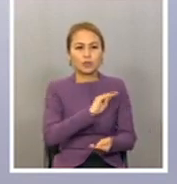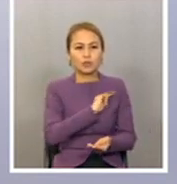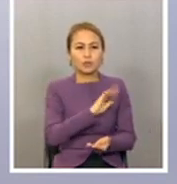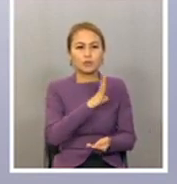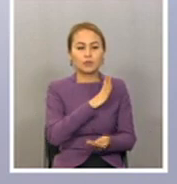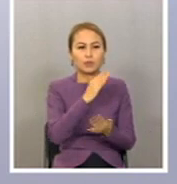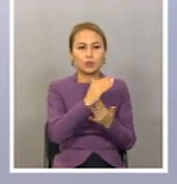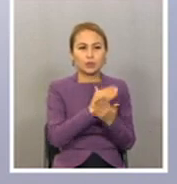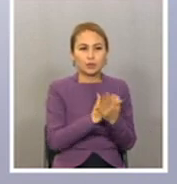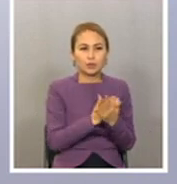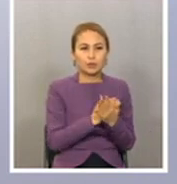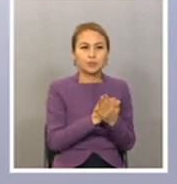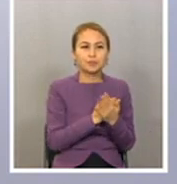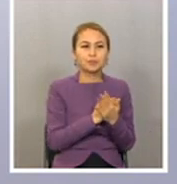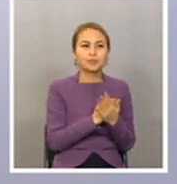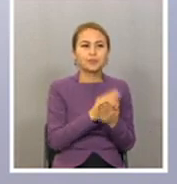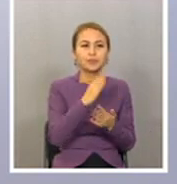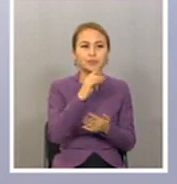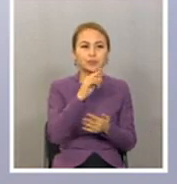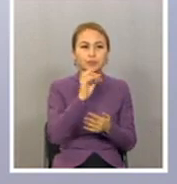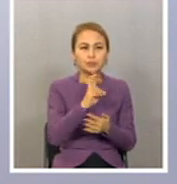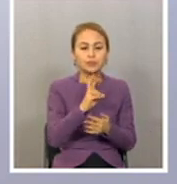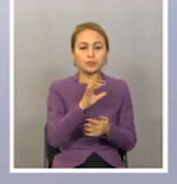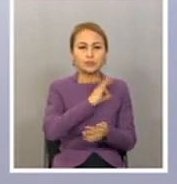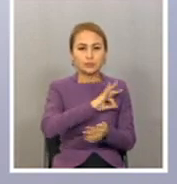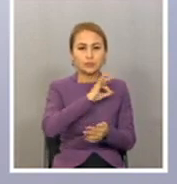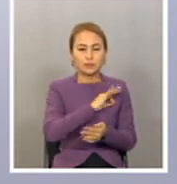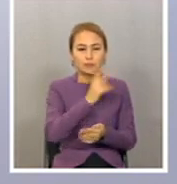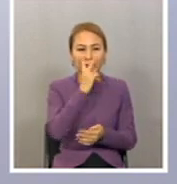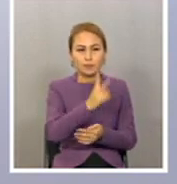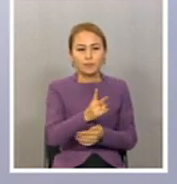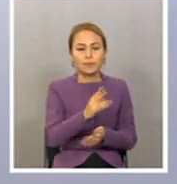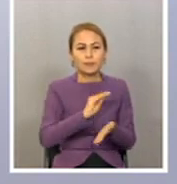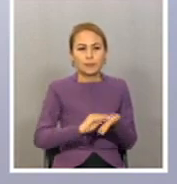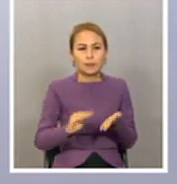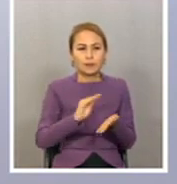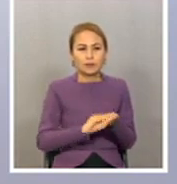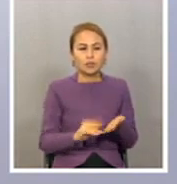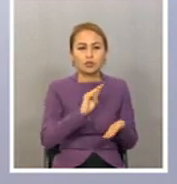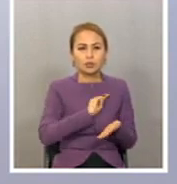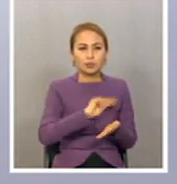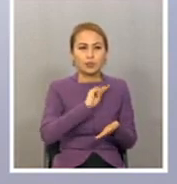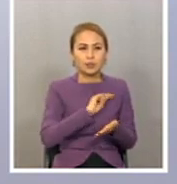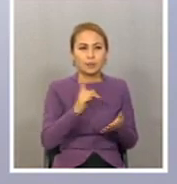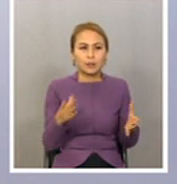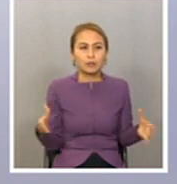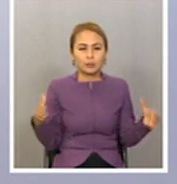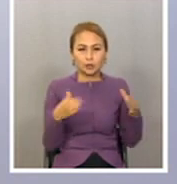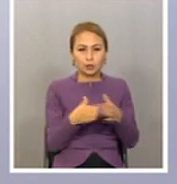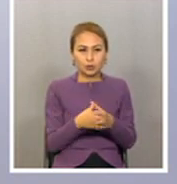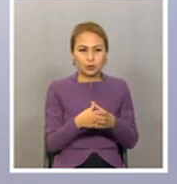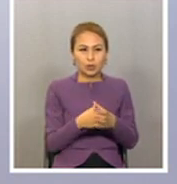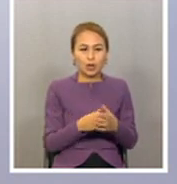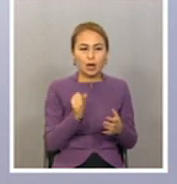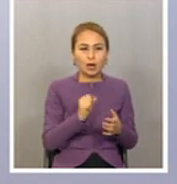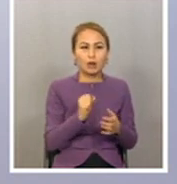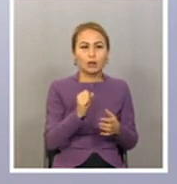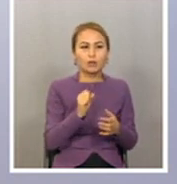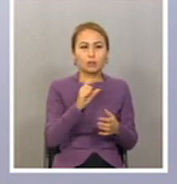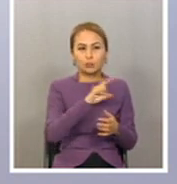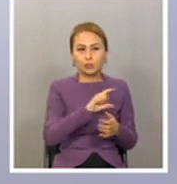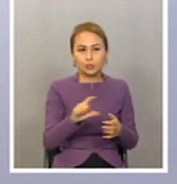болса, алдымен Жәнібектің өнімділігін жазайық. Яғни, жұмысты бір бүтін деп аламыз, ал бөлімдегі уақыт